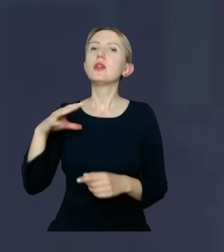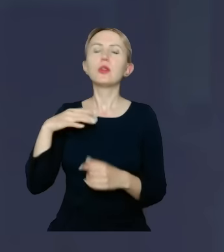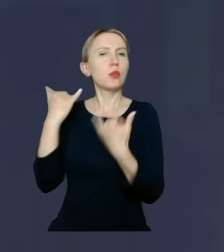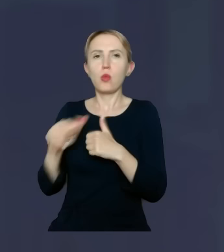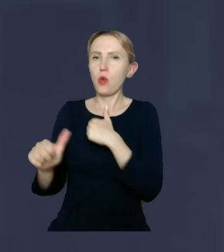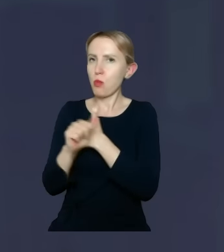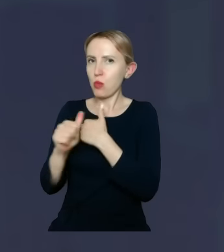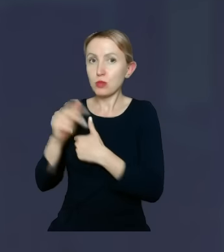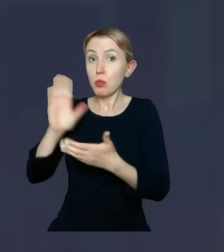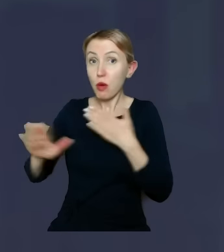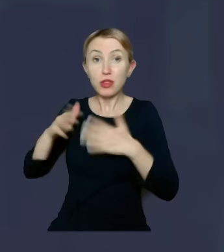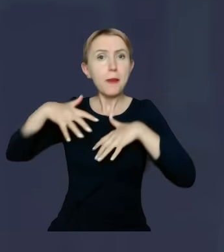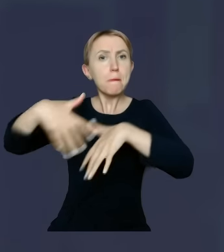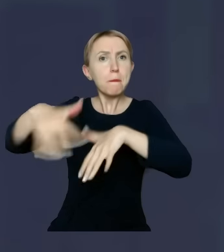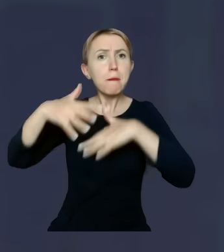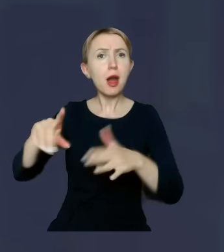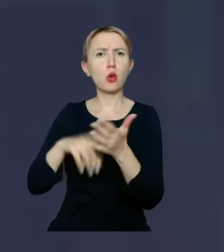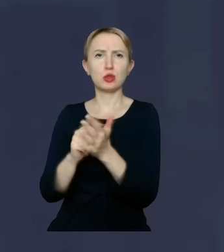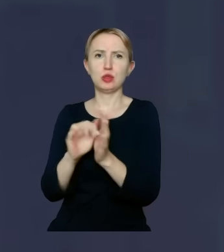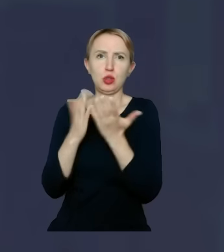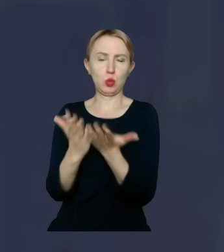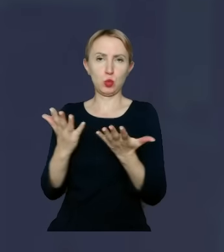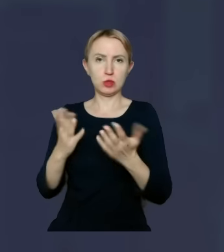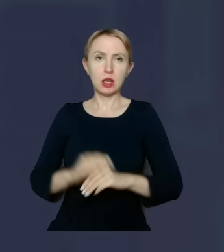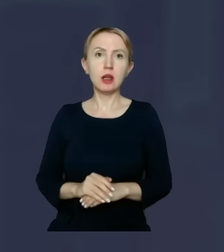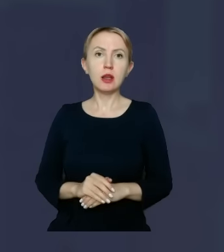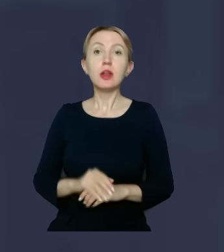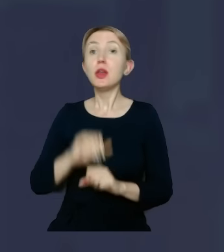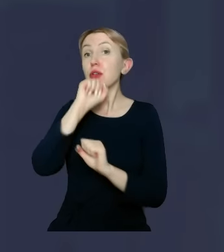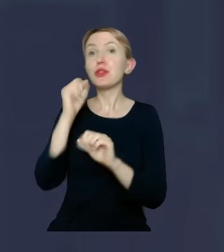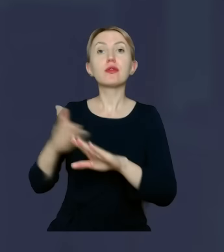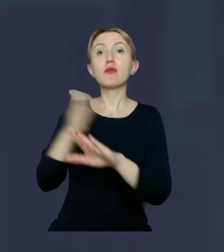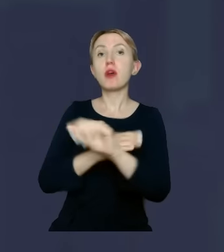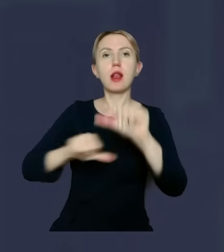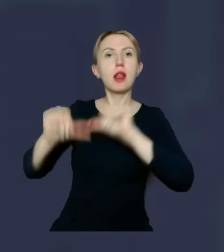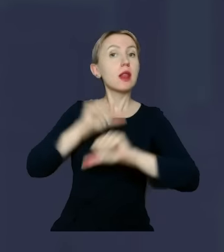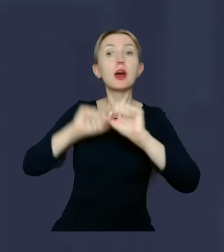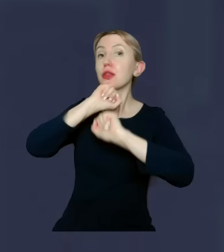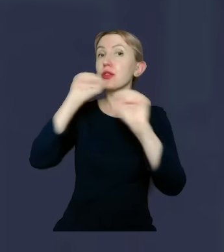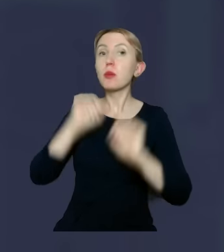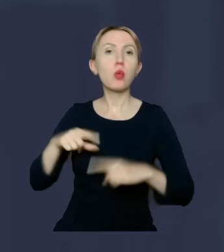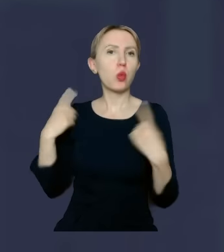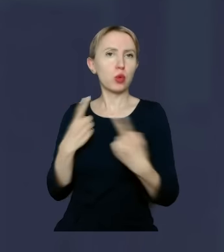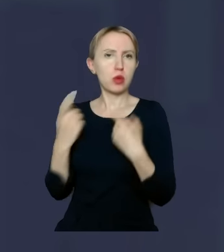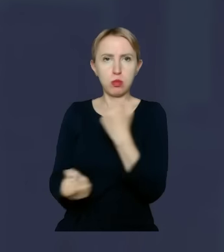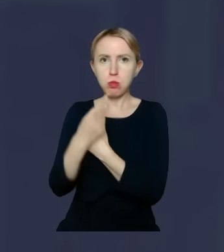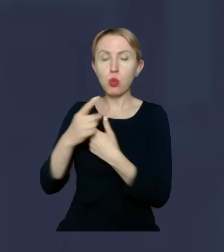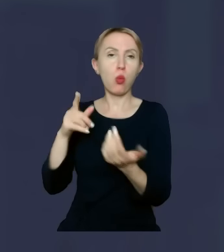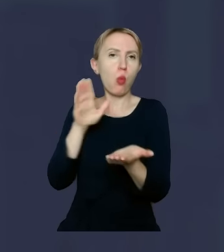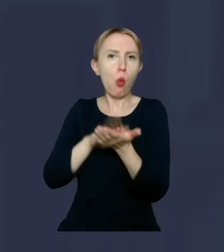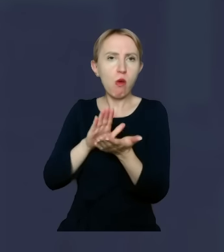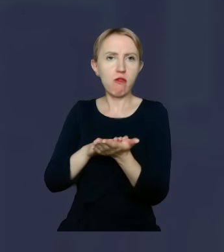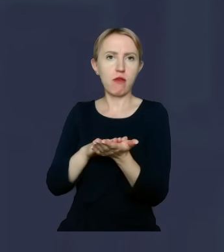Dziś mamy takie sytuacje. No nikt w poprzednich latach nie mieliśmy kazusów właśnie uchwał, które miały